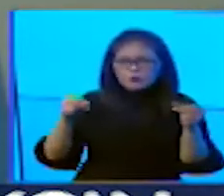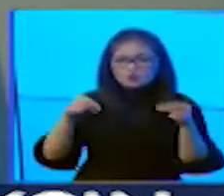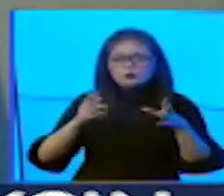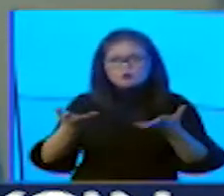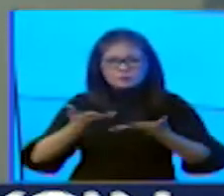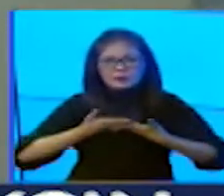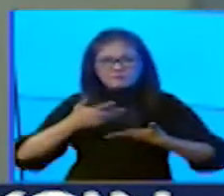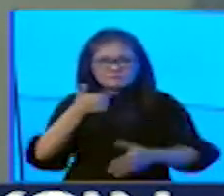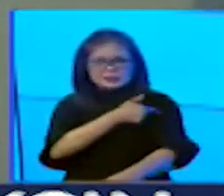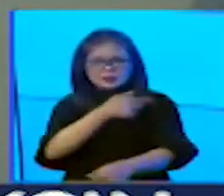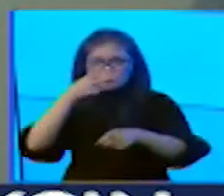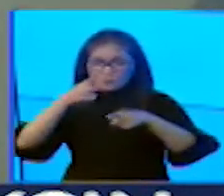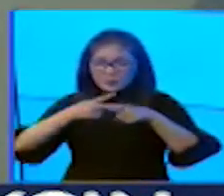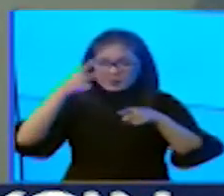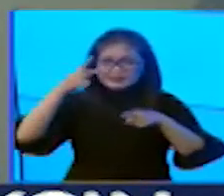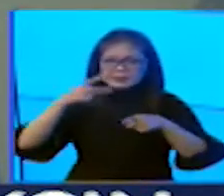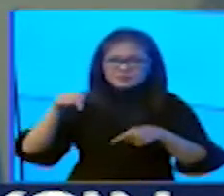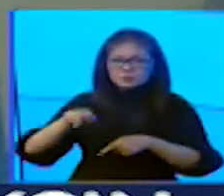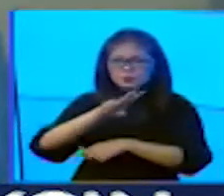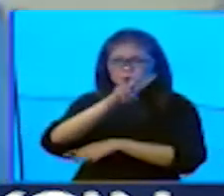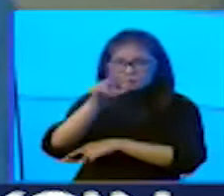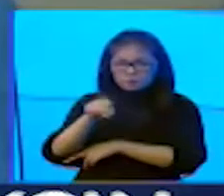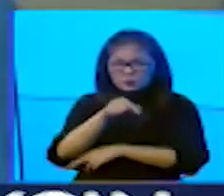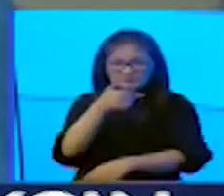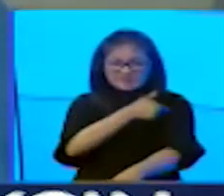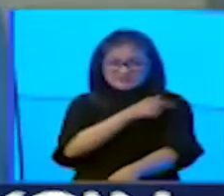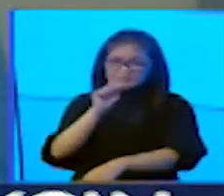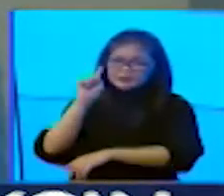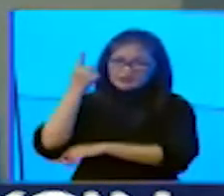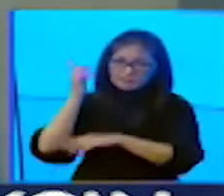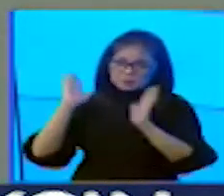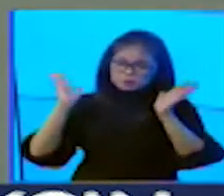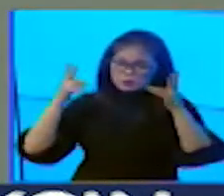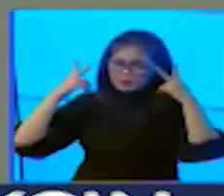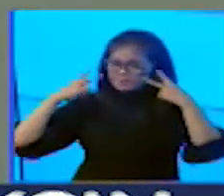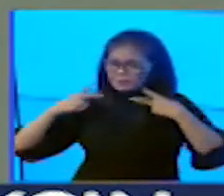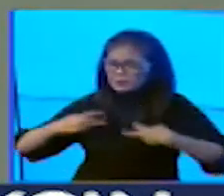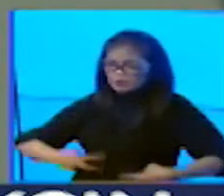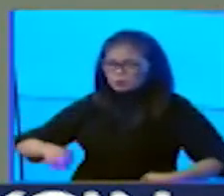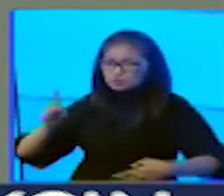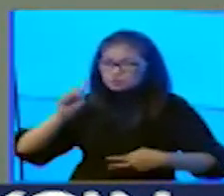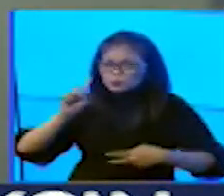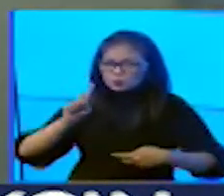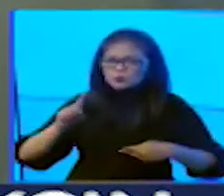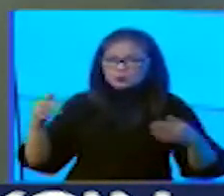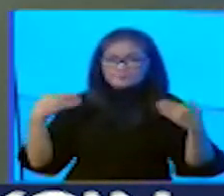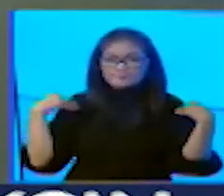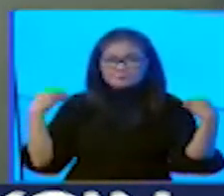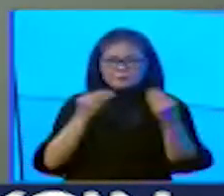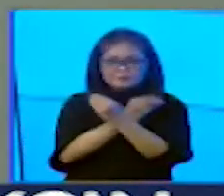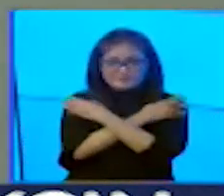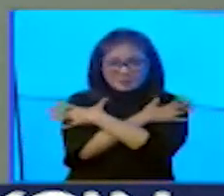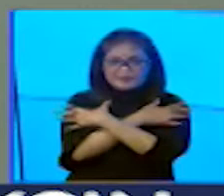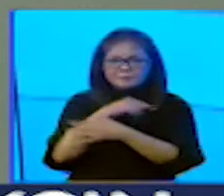2 kali. Selama 2 bulan setelah vaksinasi, kondisi penerima vaksin akan dipantau hingga kekebalan tubuhnya terhadap